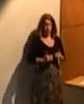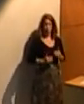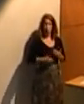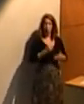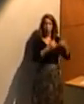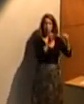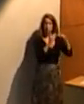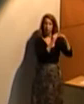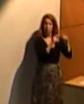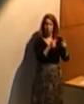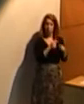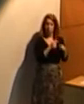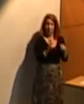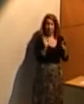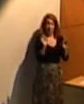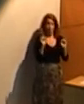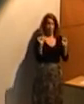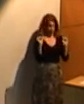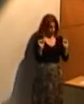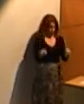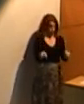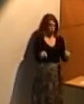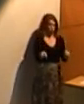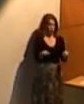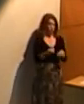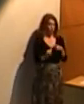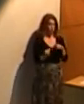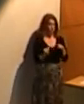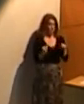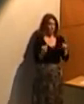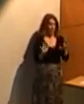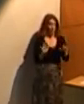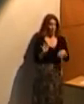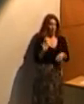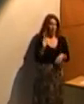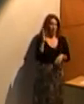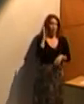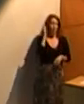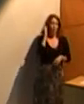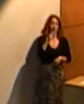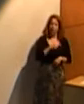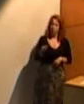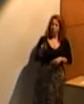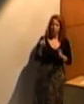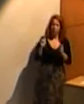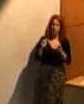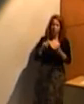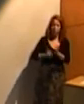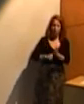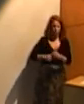le faire mais si on le fait sans doute fait changer le regard que j'ai sur autrui vous savez finalement le droit